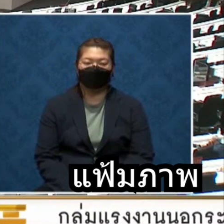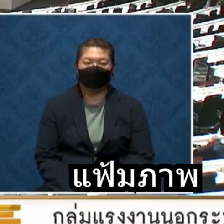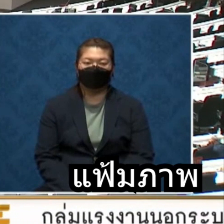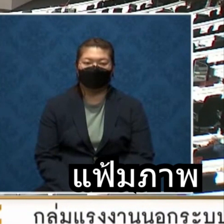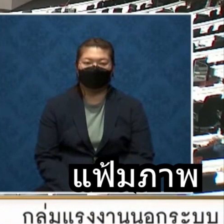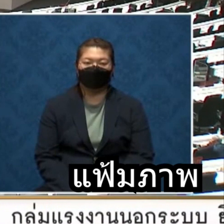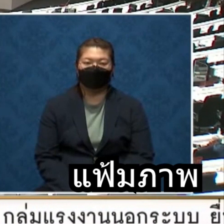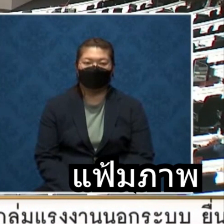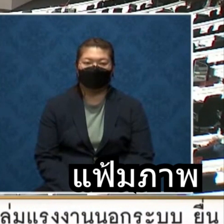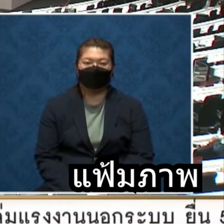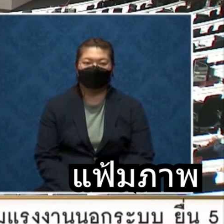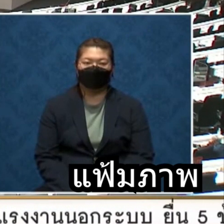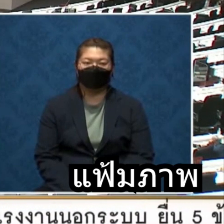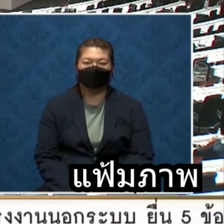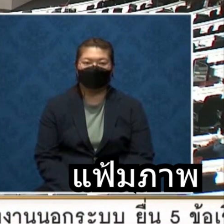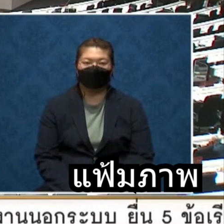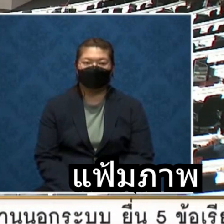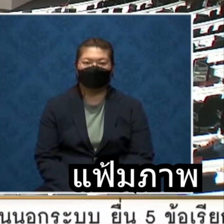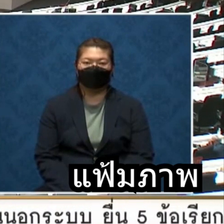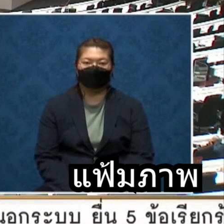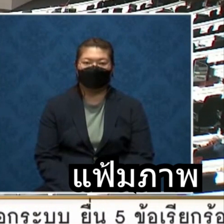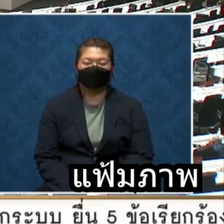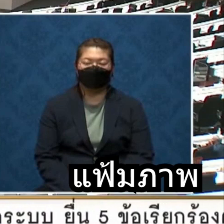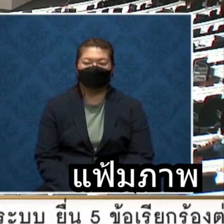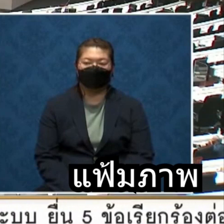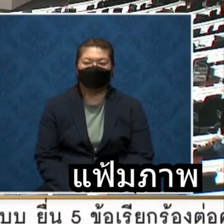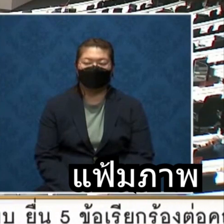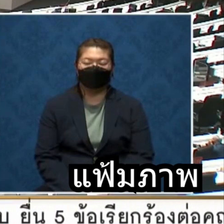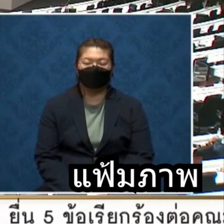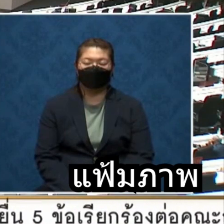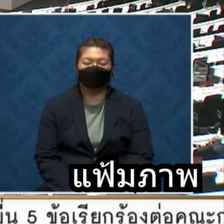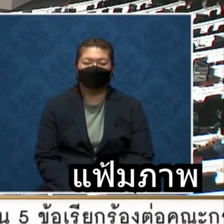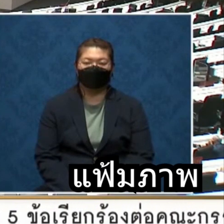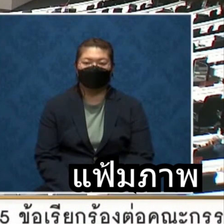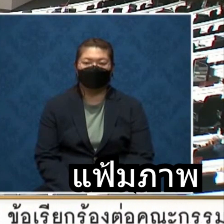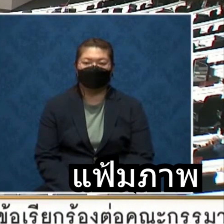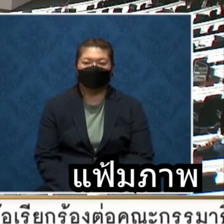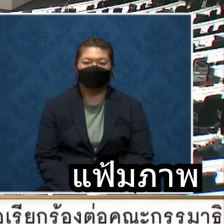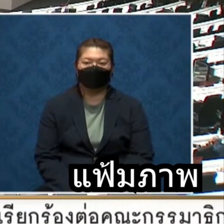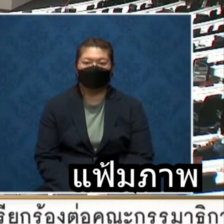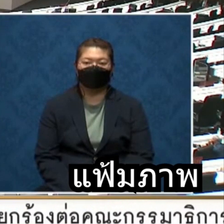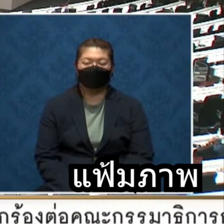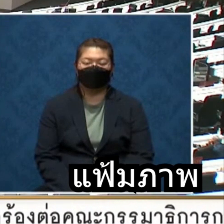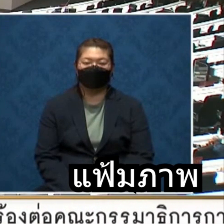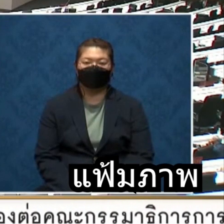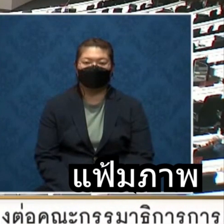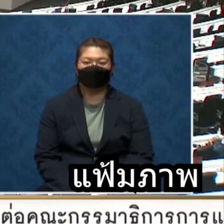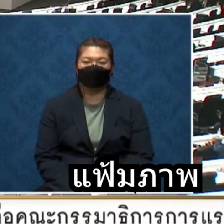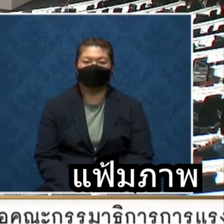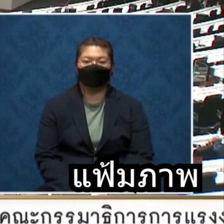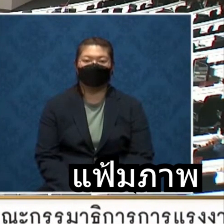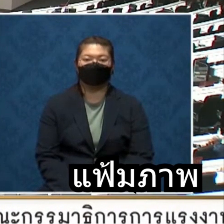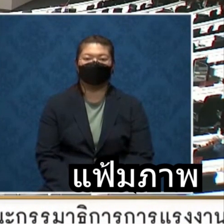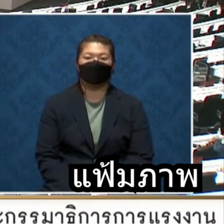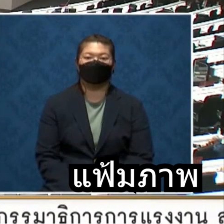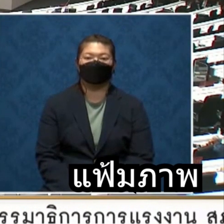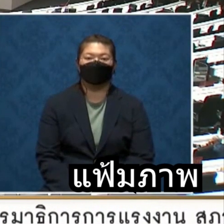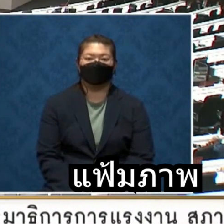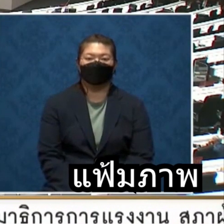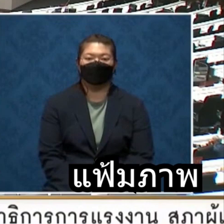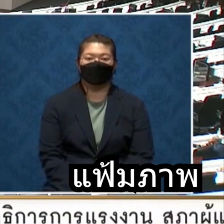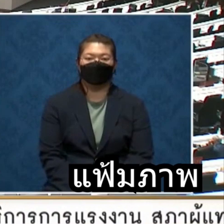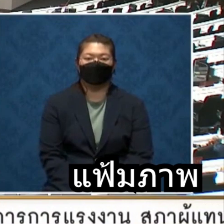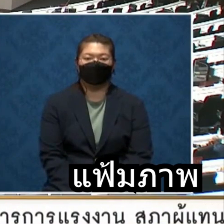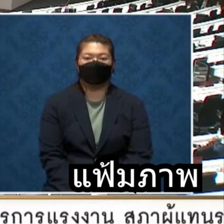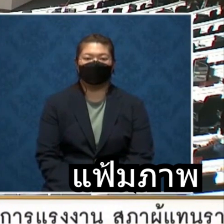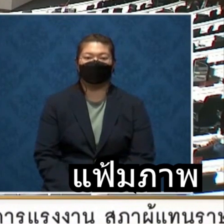ที่รัฐสภาเองผู้สื่อข่าวรายงานนะฮะว่าในการประชุมสภาผู้แทนราษฎรที่มีนายสุภชัยโพสุรองประธานสภาผู้แทนราษฎรคนที่